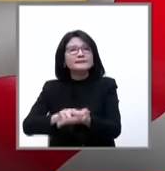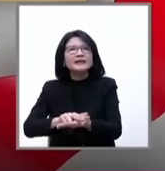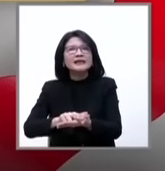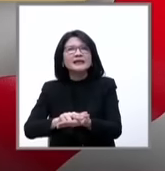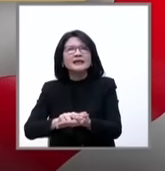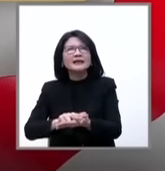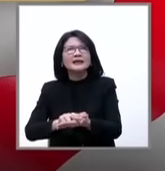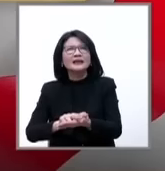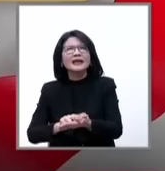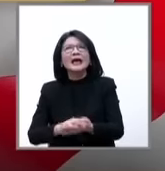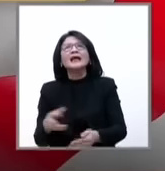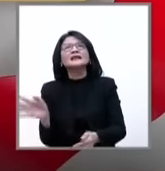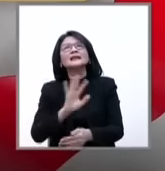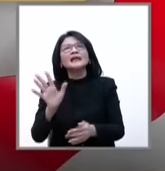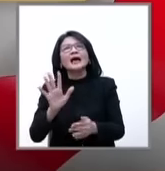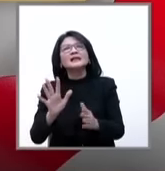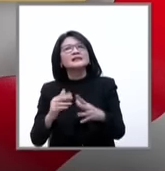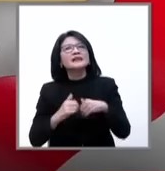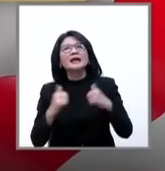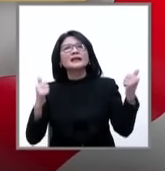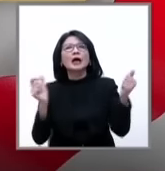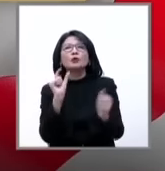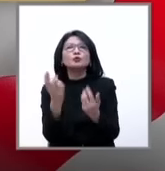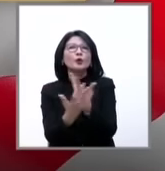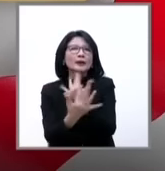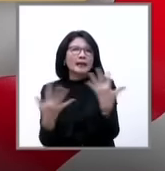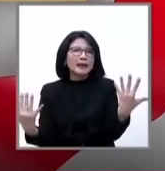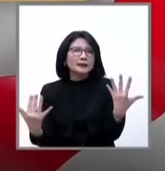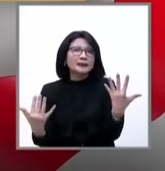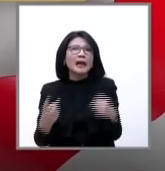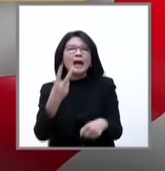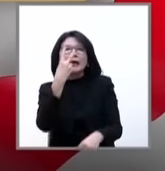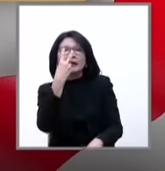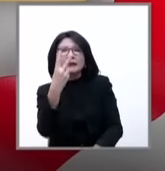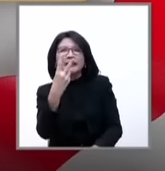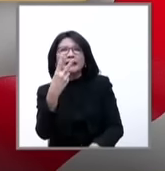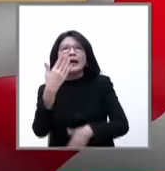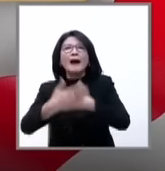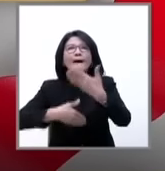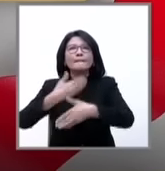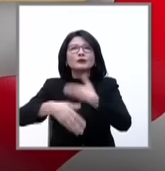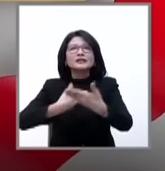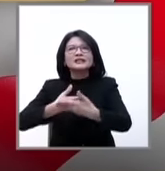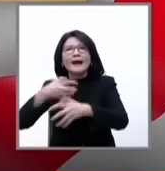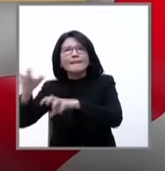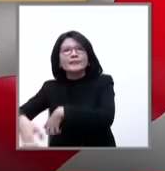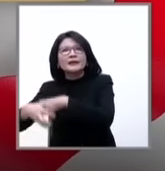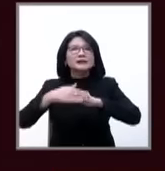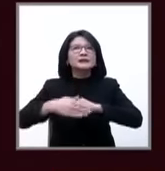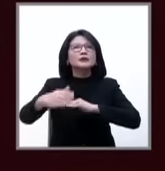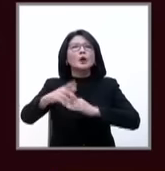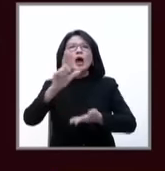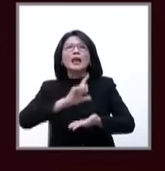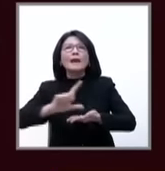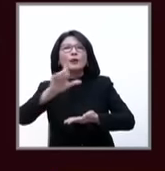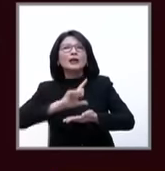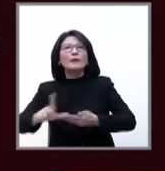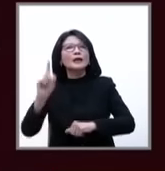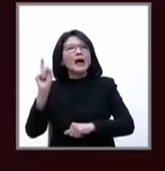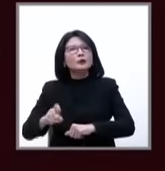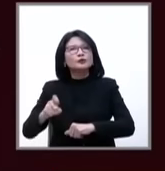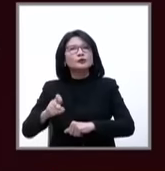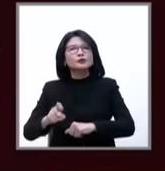untuk menghadirkan gagasan alternatif, tapi punya motif lain, apanya motifnya mempermalukan atau